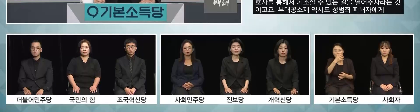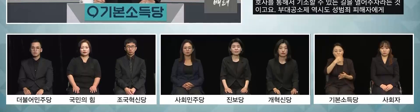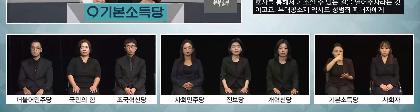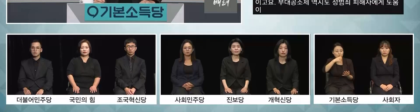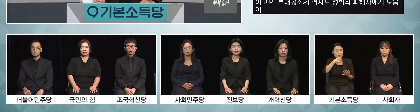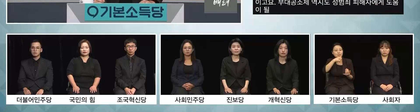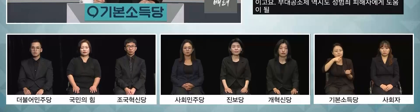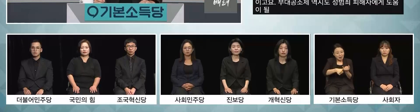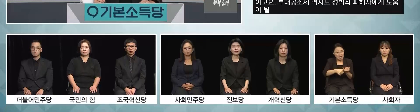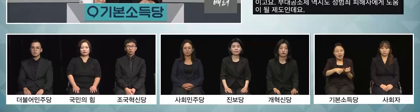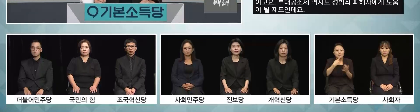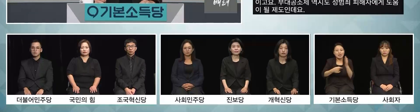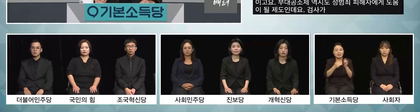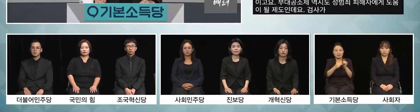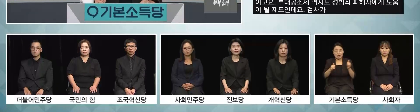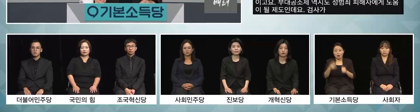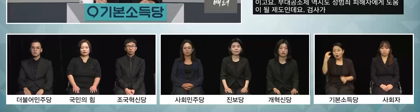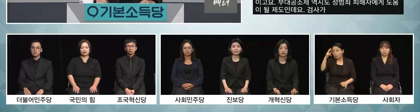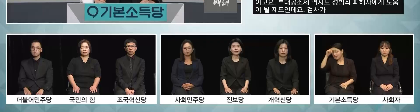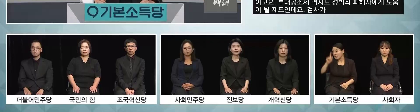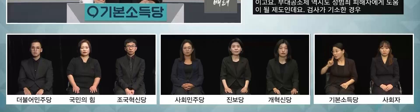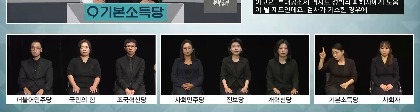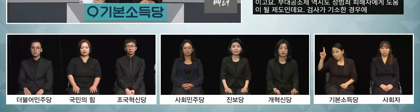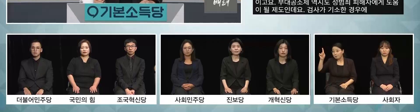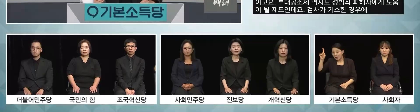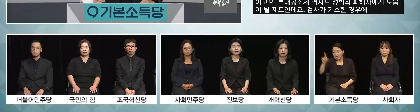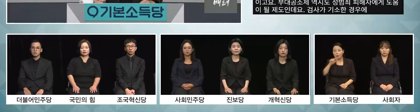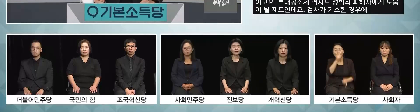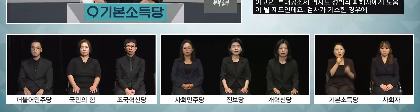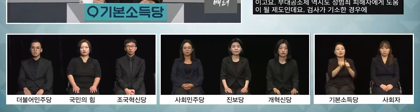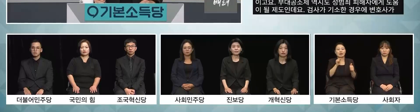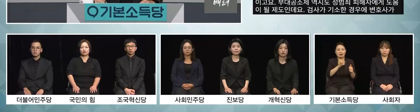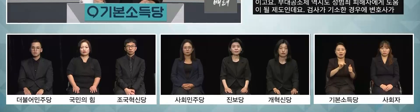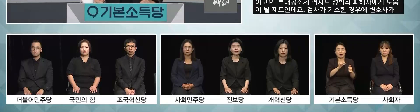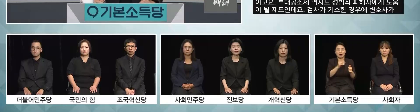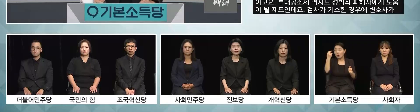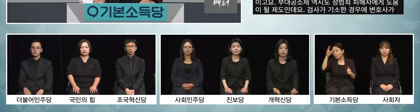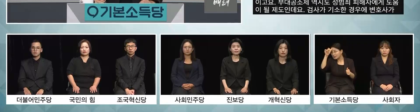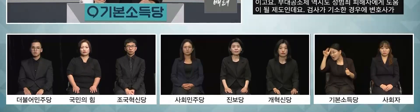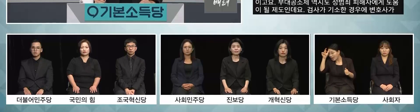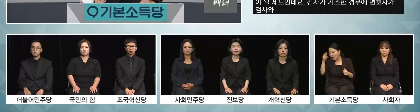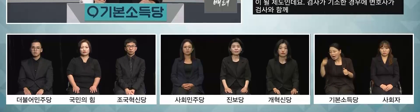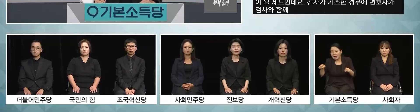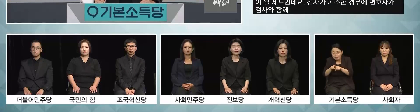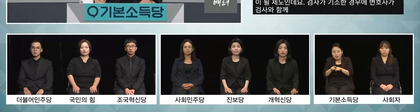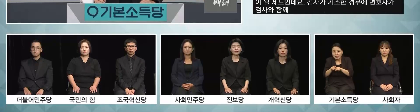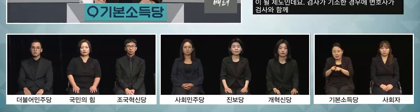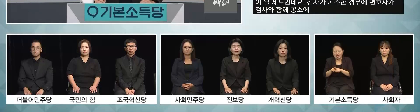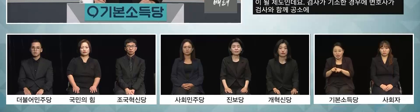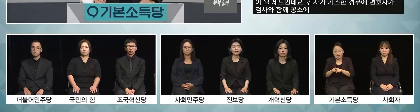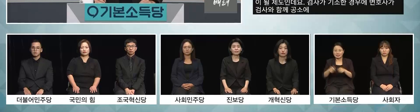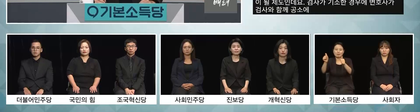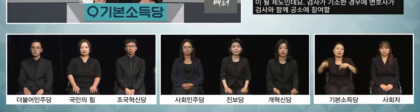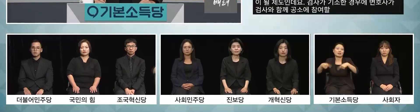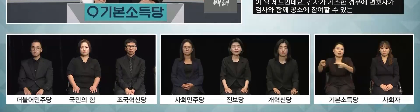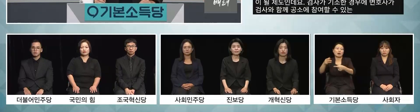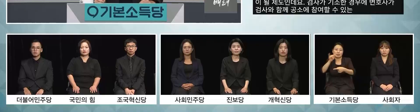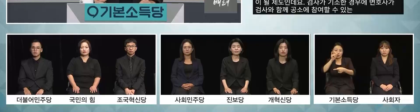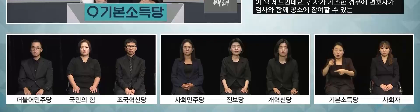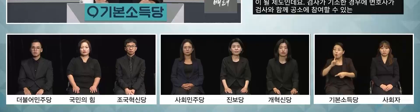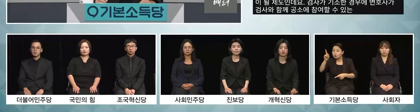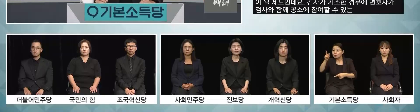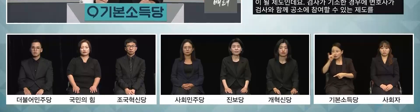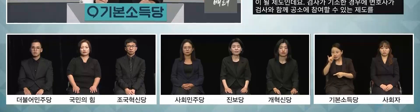제도인데요. 검사가 기소한 경우에 변호사가 검사와 함께 공소에 참여할 수 있는 제도를